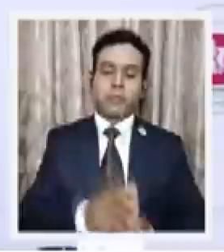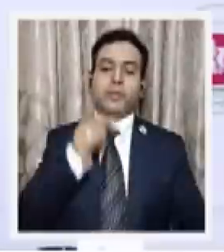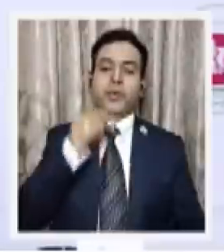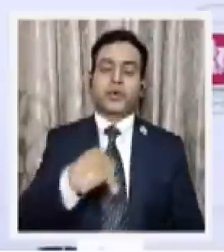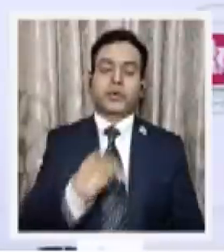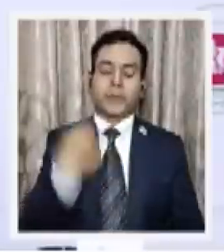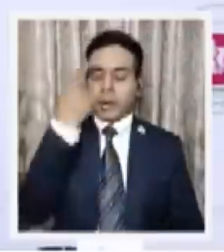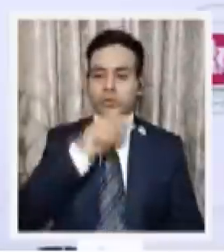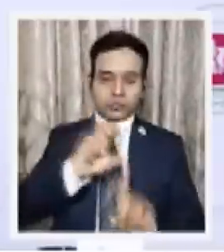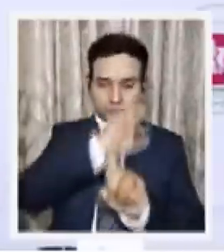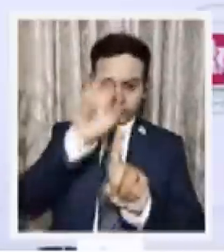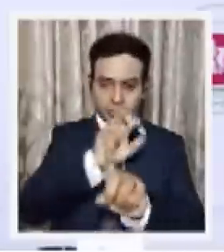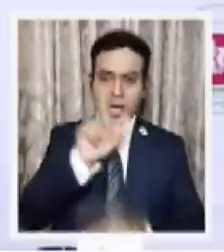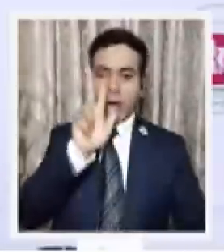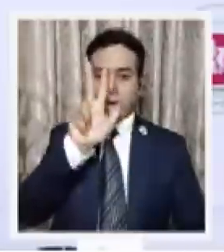নিয়ে